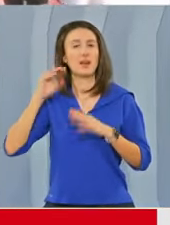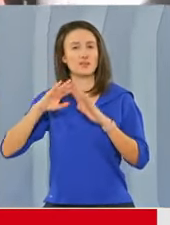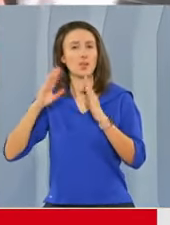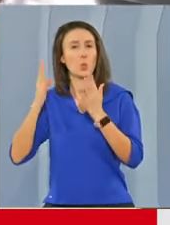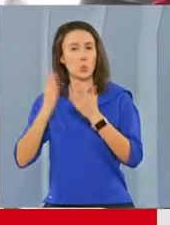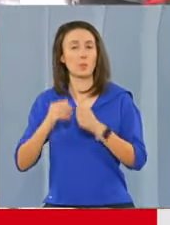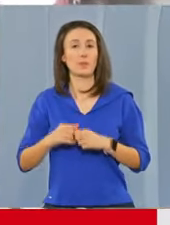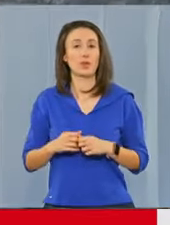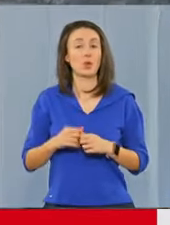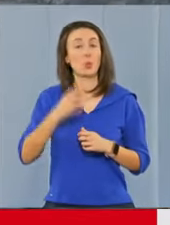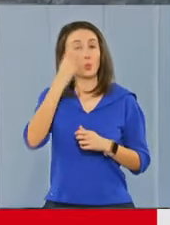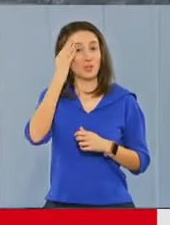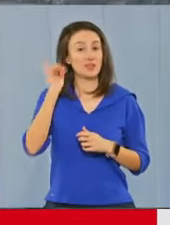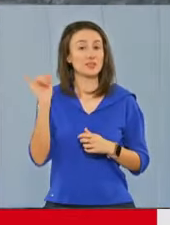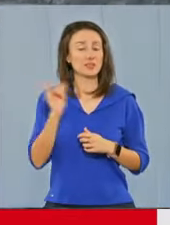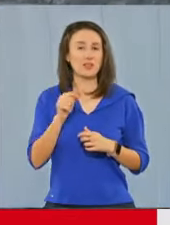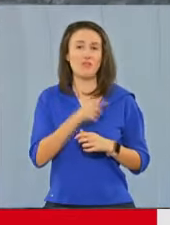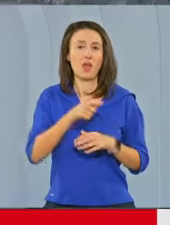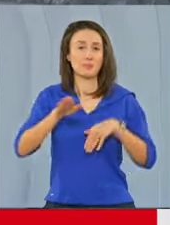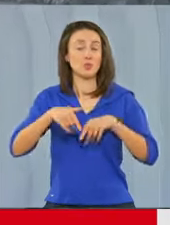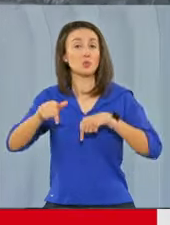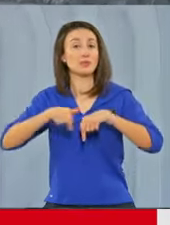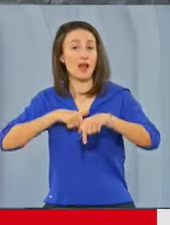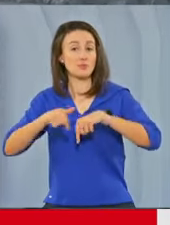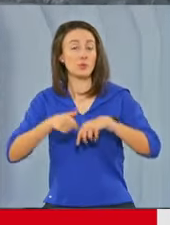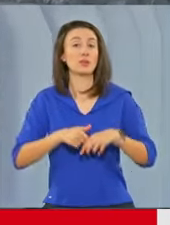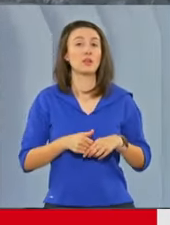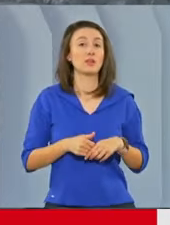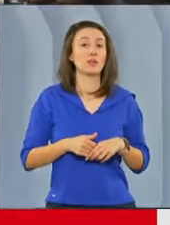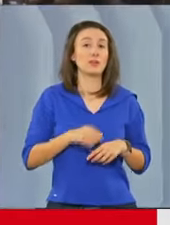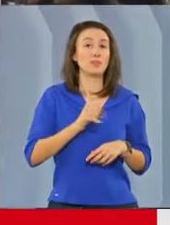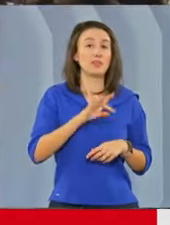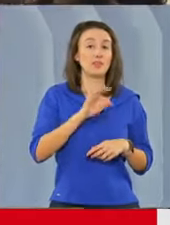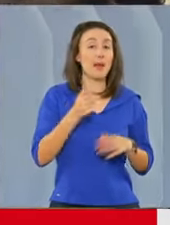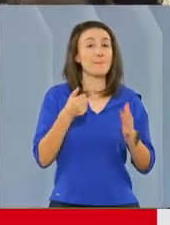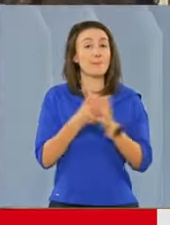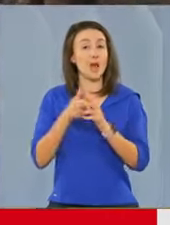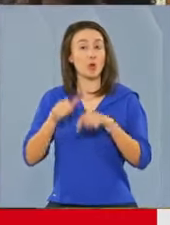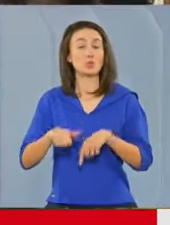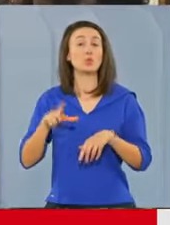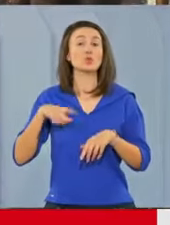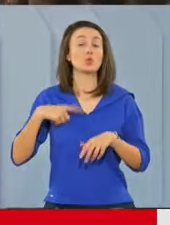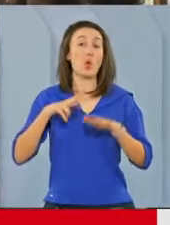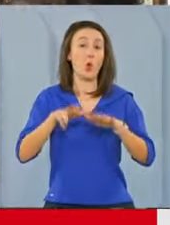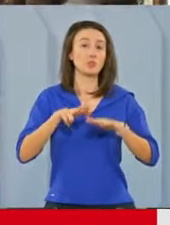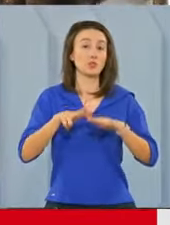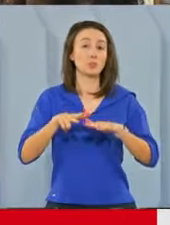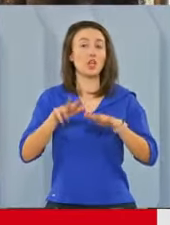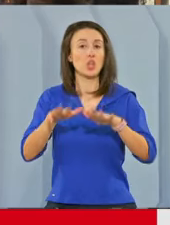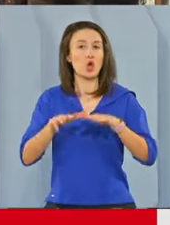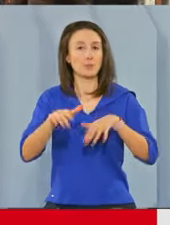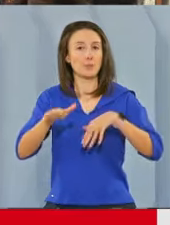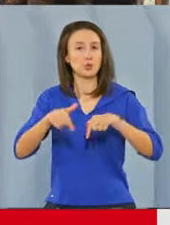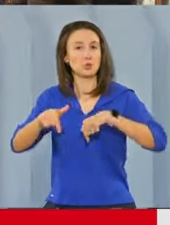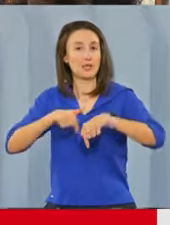lume, uitată de fiecare ministru al transporturilor, de la Mitrea încoace, sunt vreo 18 sau 19 miniștri